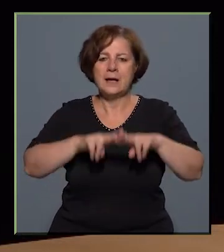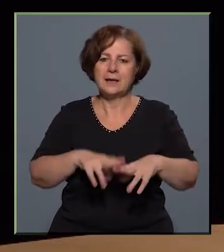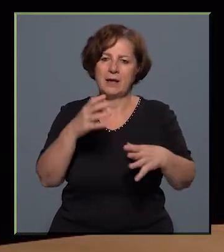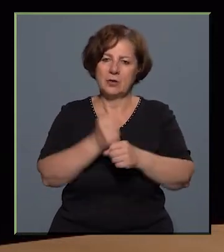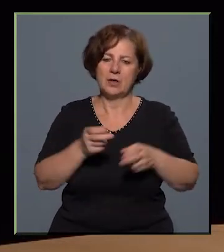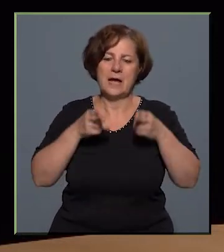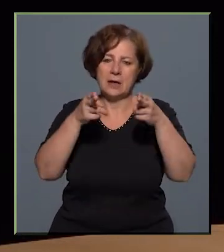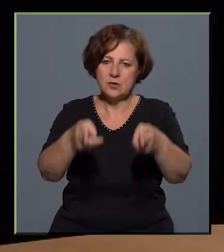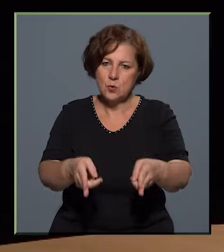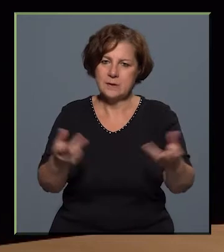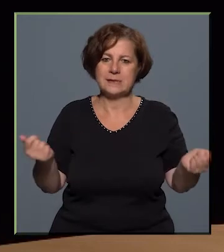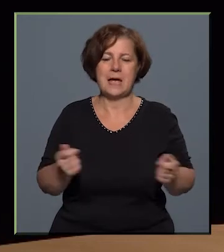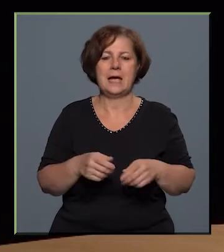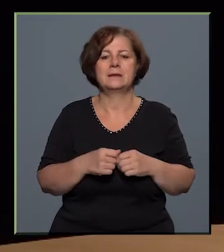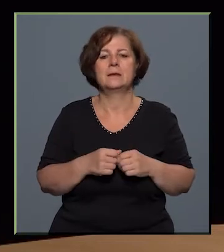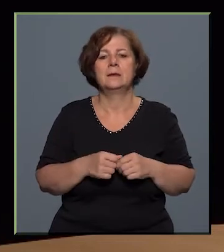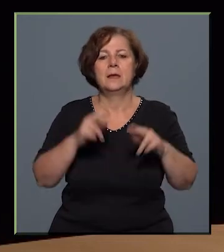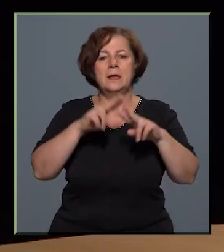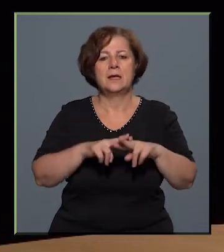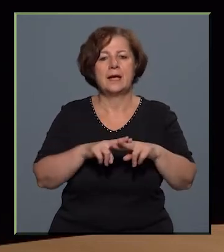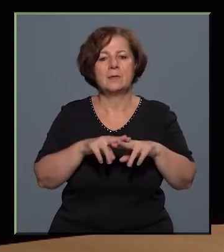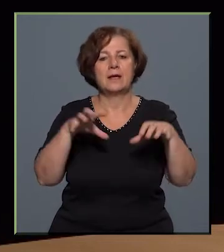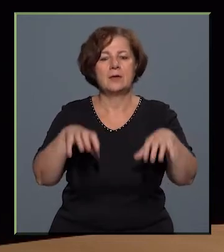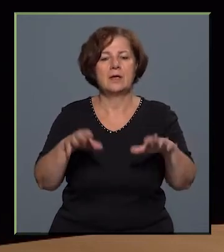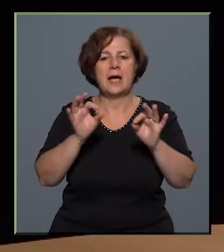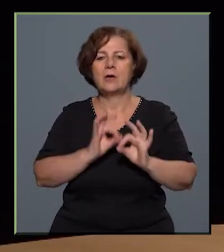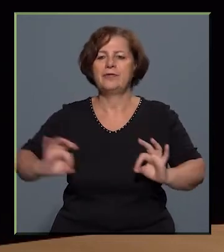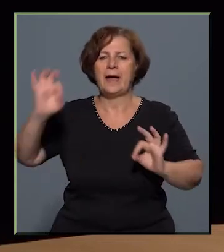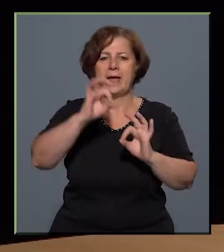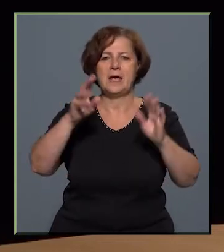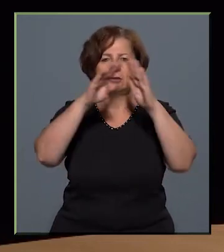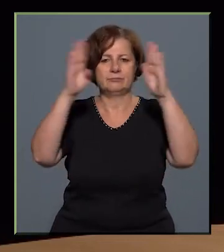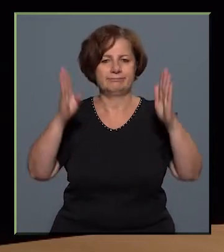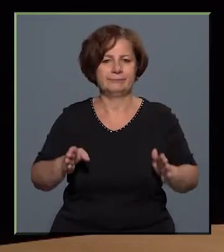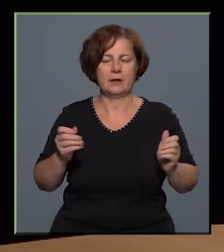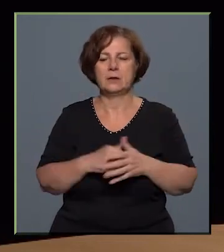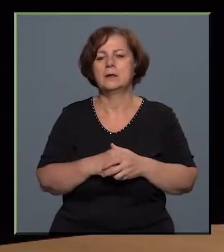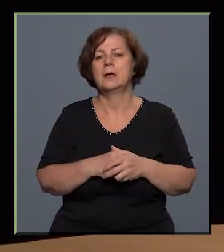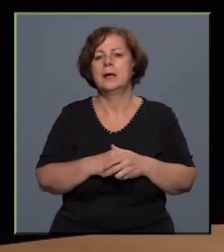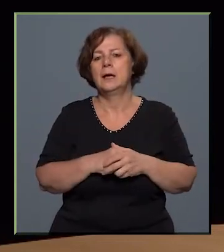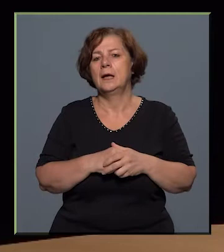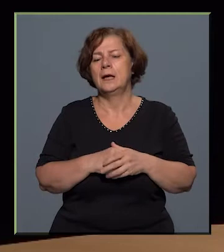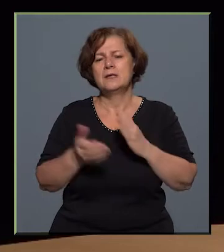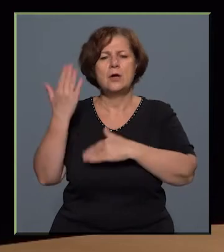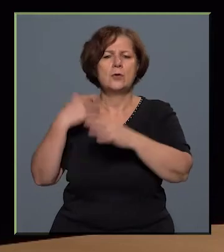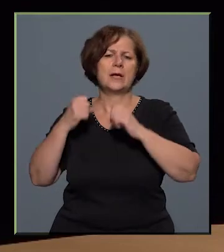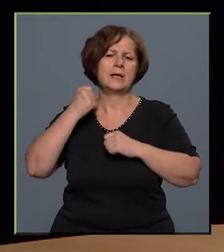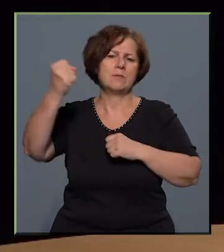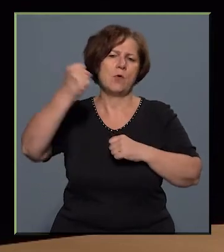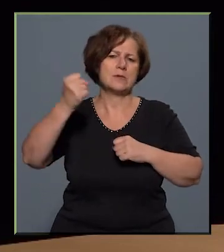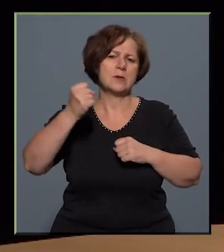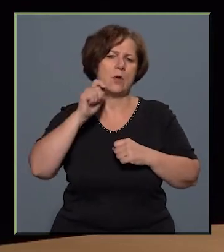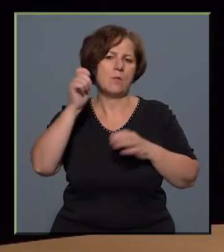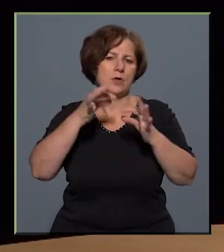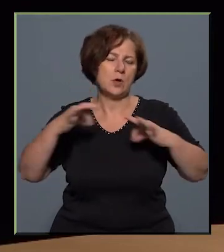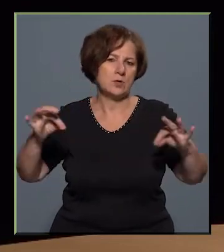az utca frontot, az utcát, rendben tartják a teljes ingatlant. Ez ugye egy nagyon régi mozgalom Magyarországon,